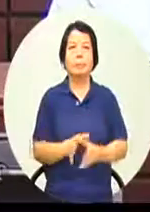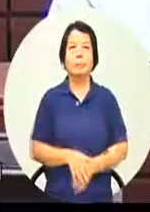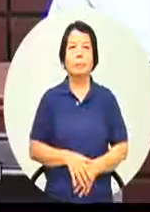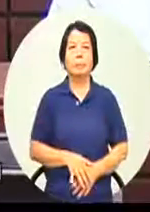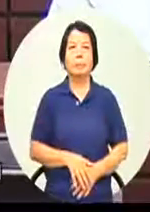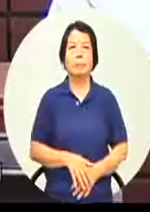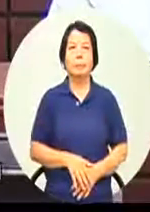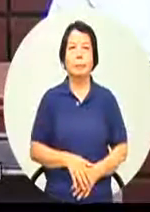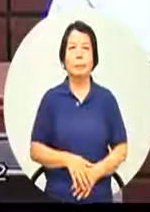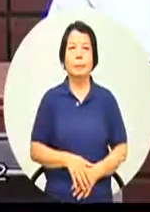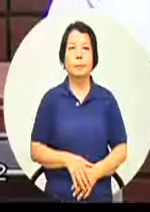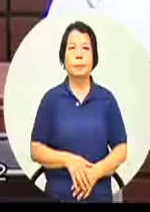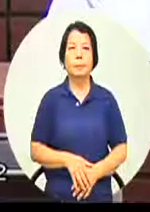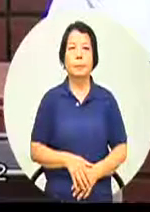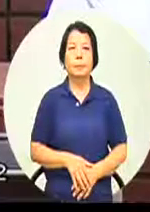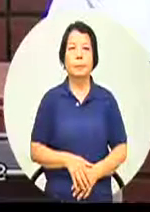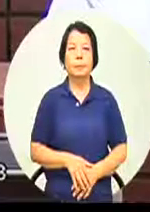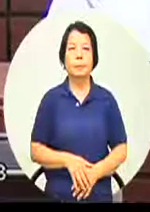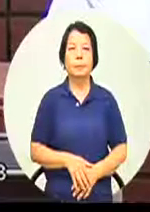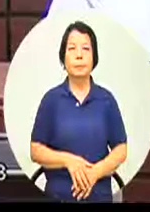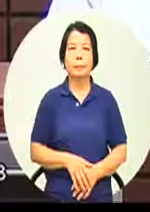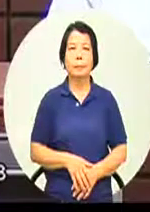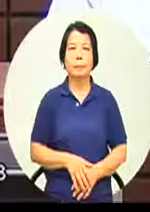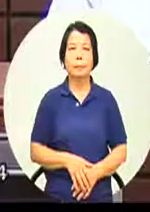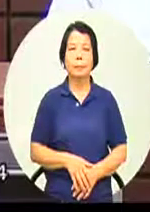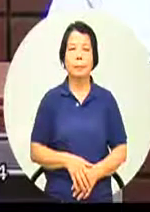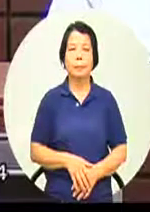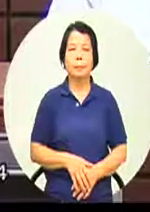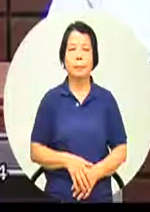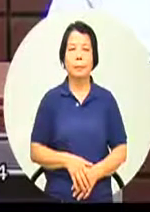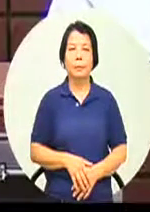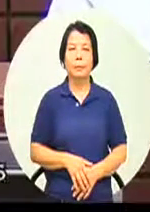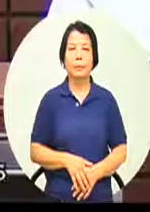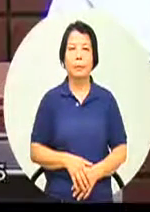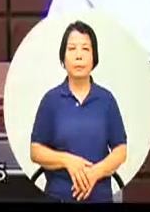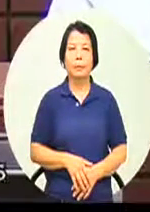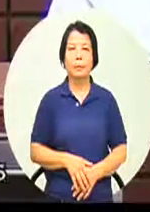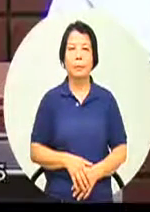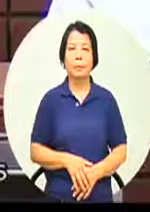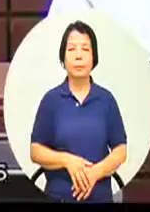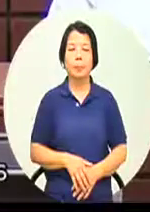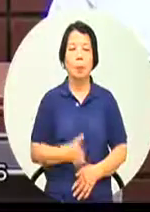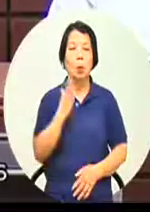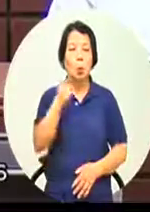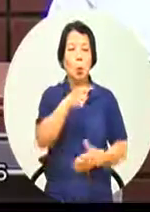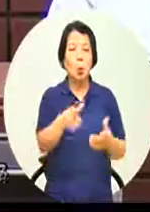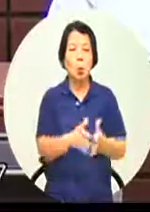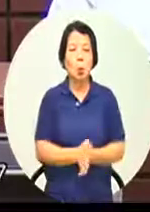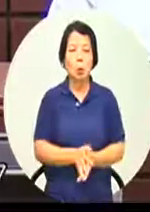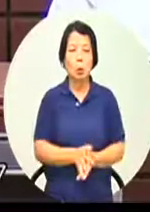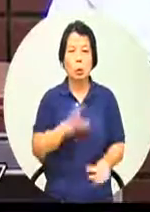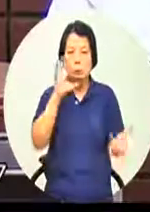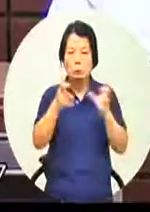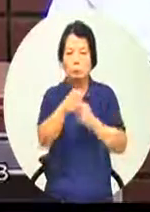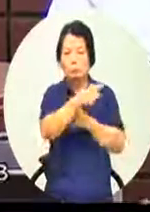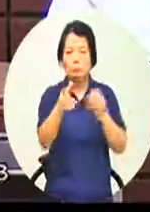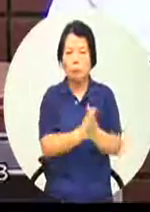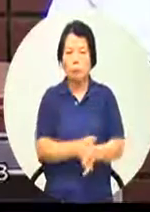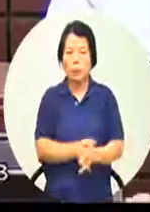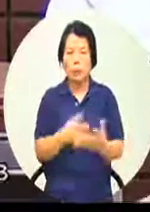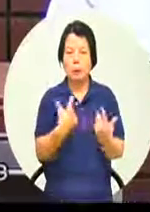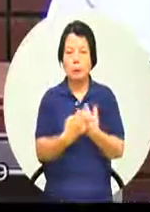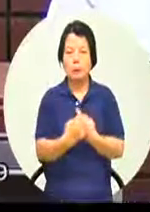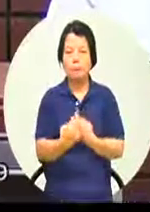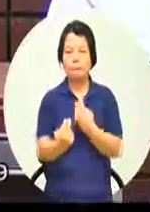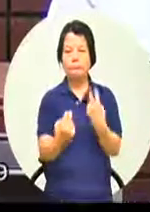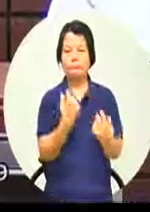说，如果是说一个个就像刚刚陈言就讲，讲话不够理智，而且是攻击性的话，我个人